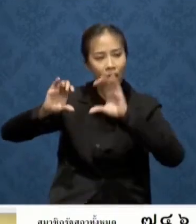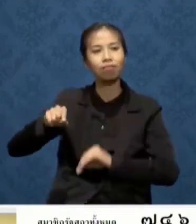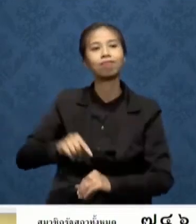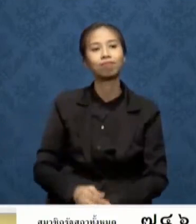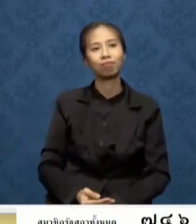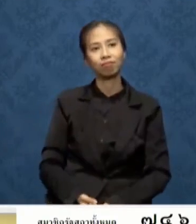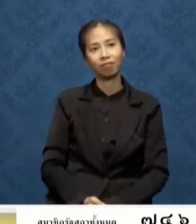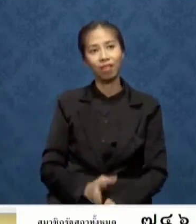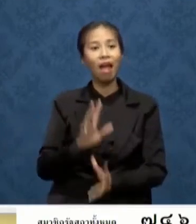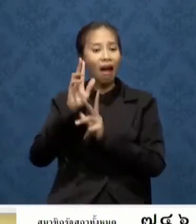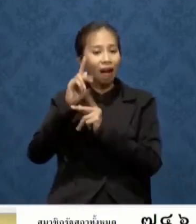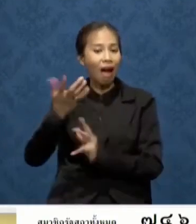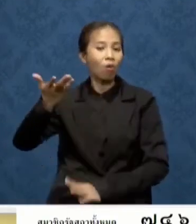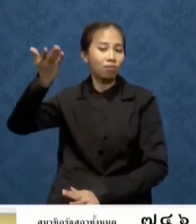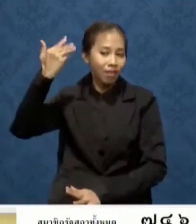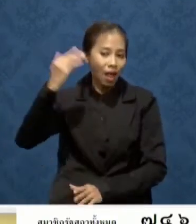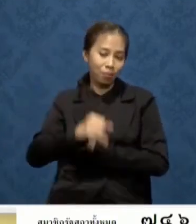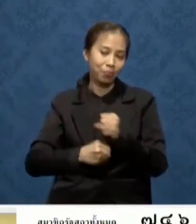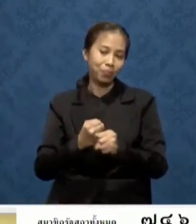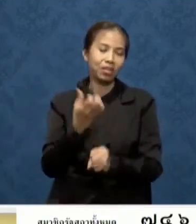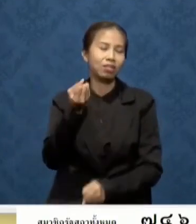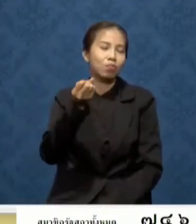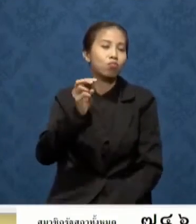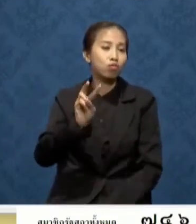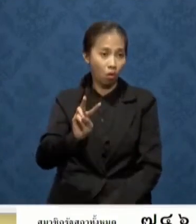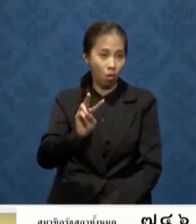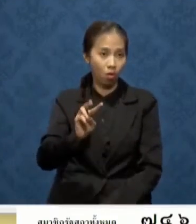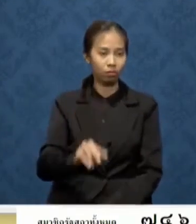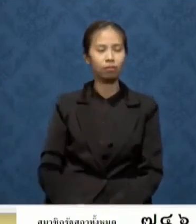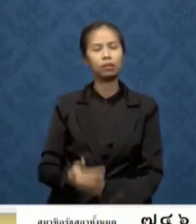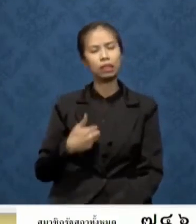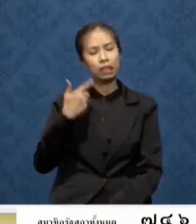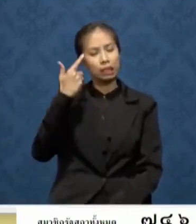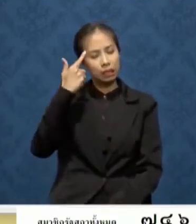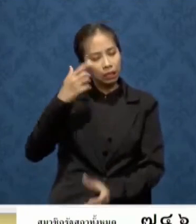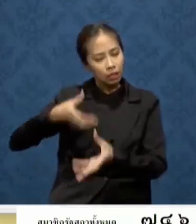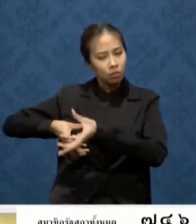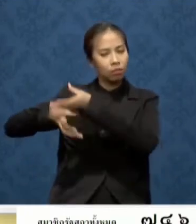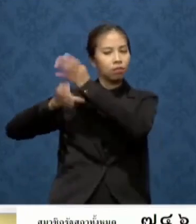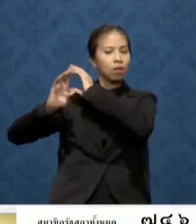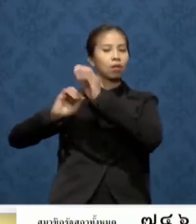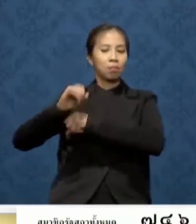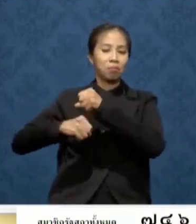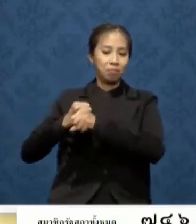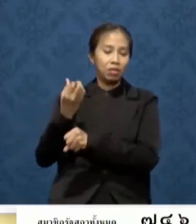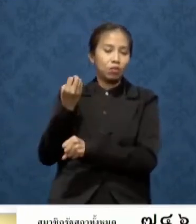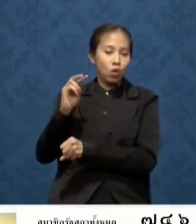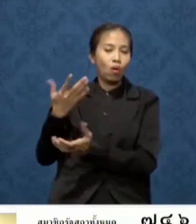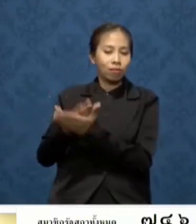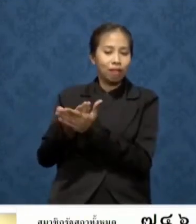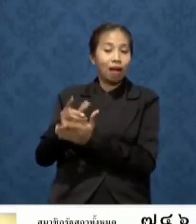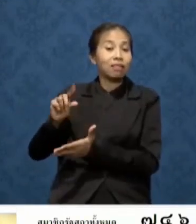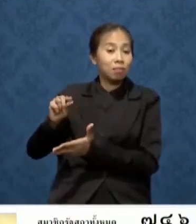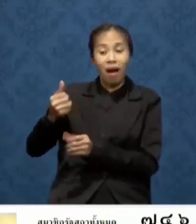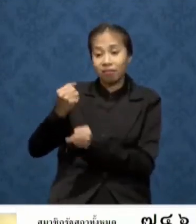นั้ข่วเมสิบสองปีที่แล้วนะครับ แตทน่สนใจคือคิดงายๆเมื่อสิบสองปีที่แล้ว ยี่สบบาพอนี้จะเอายี่สิบบาท